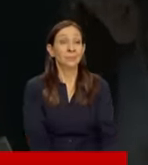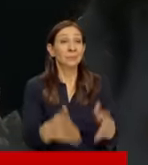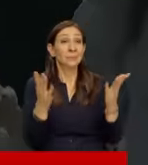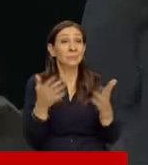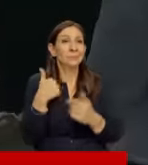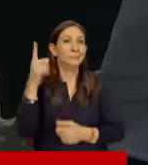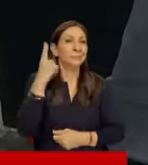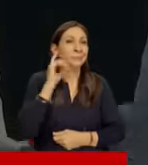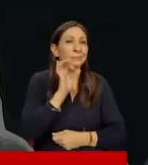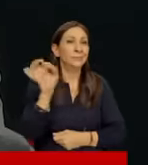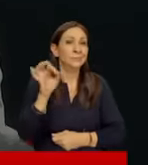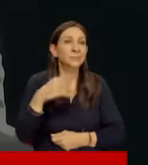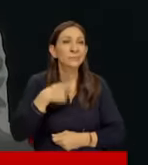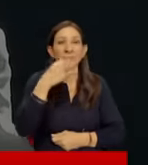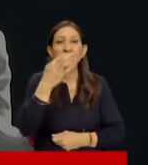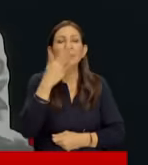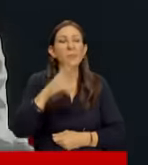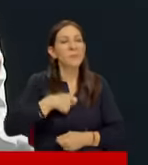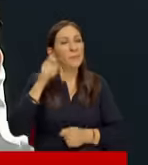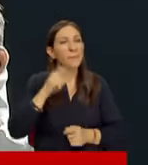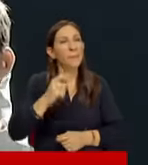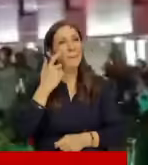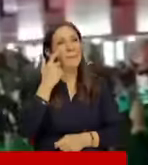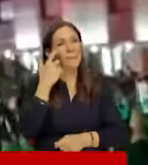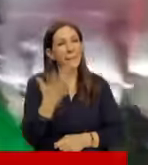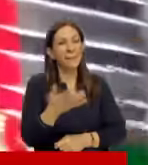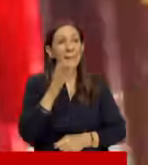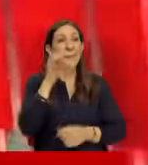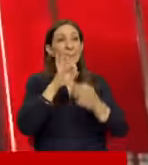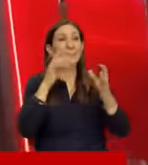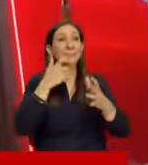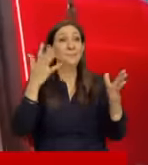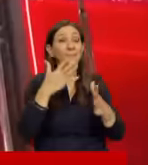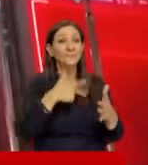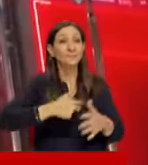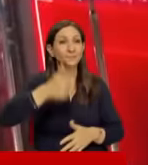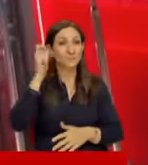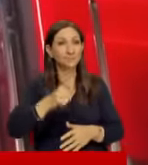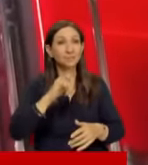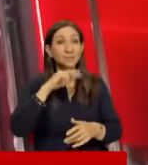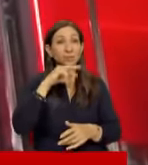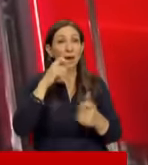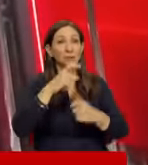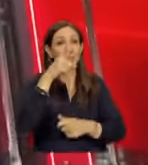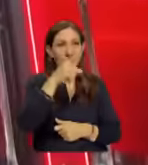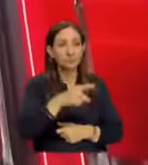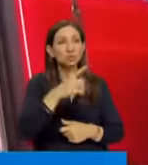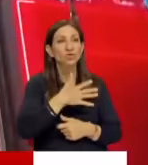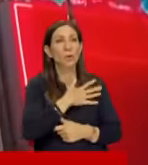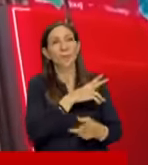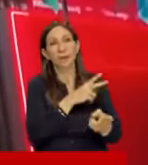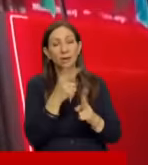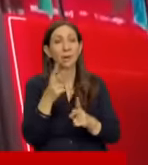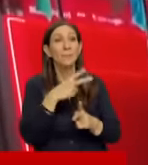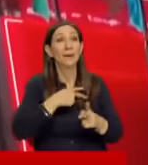Evet, bunu benden izin almadan yapmışlar. Haberiniz olsun. Altınok'un yıllarca belediye başkanlığı yaptığı Keçiören Belediyesi de CHP'ye